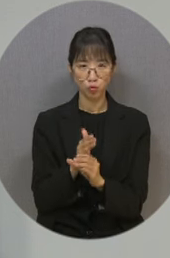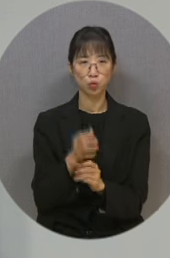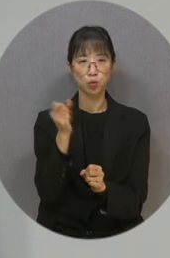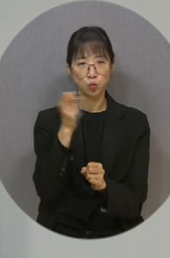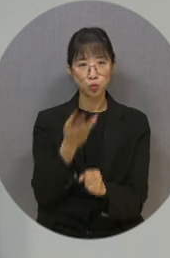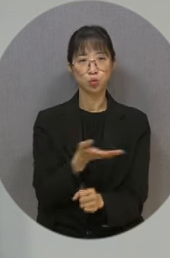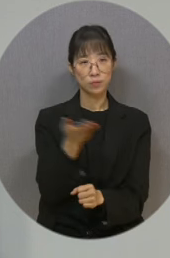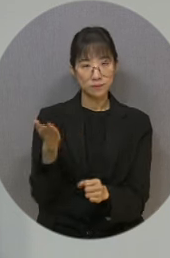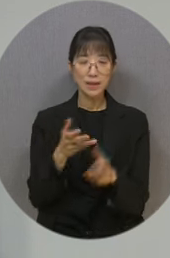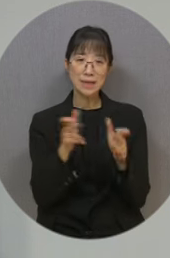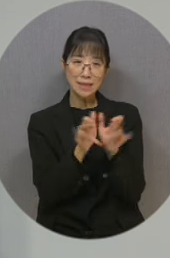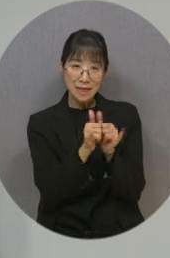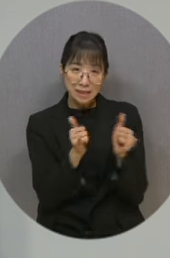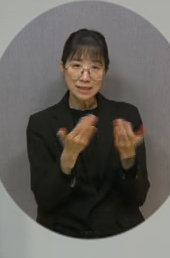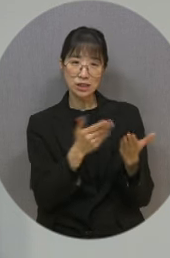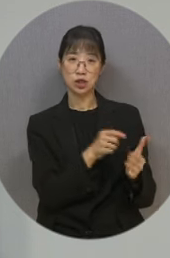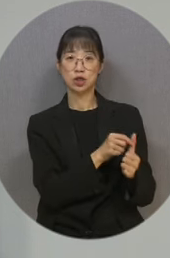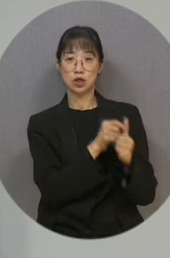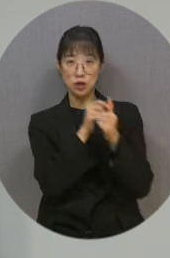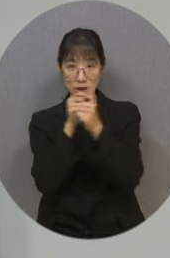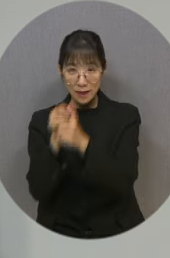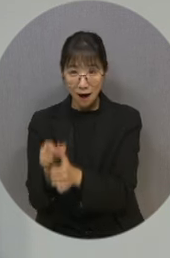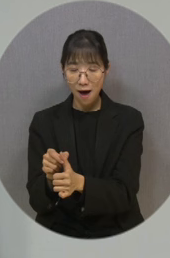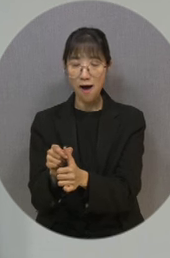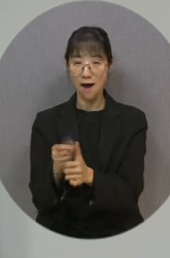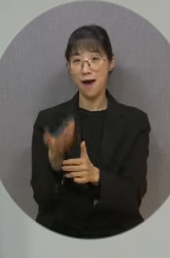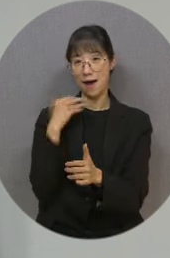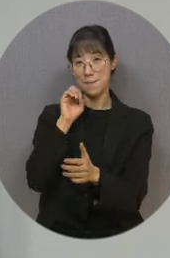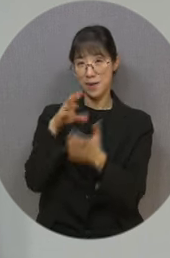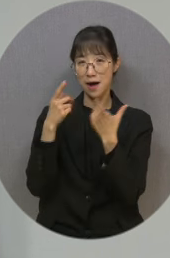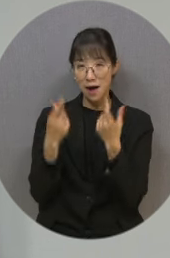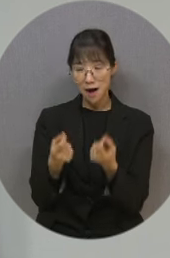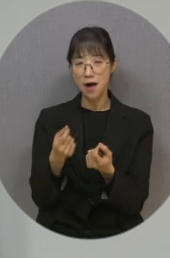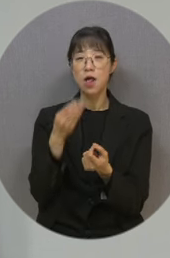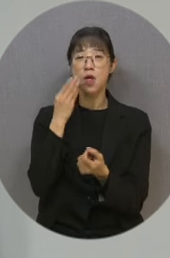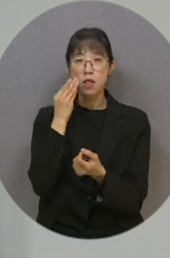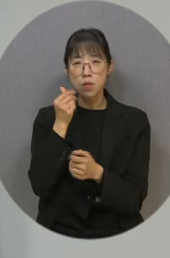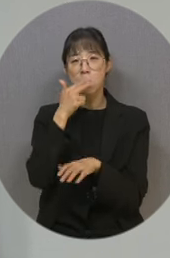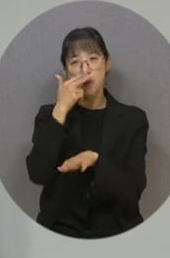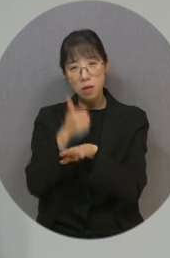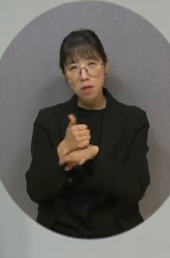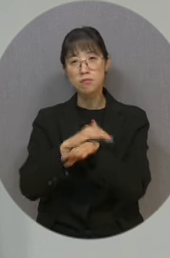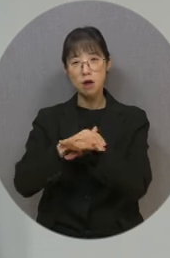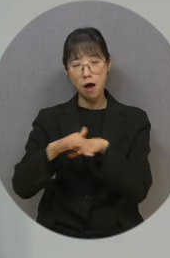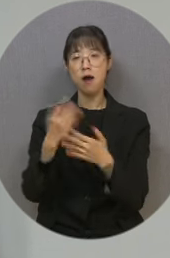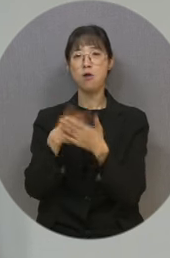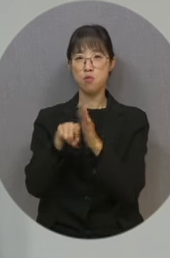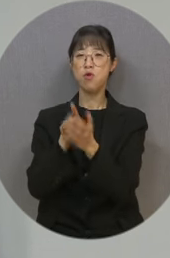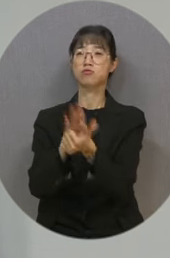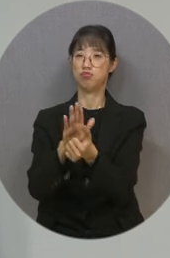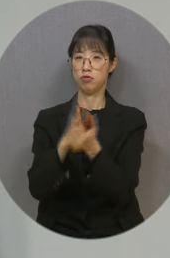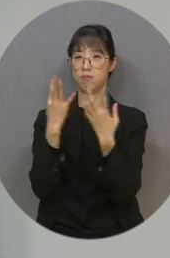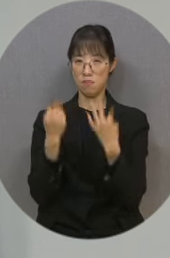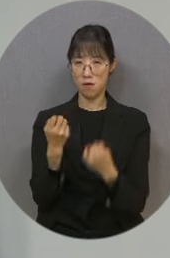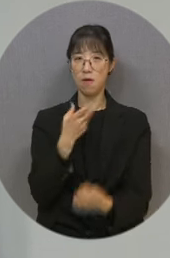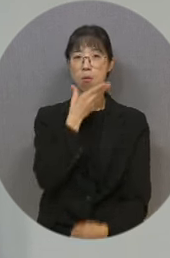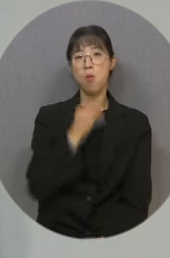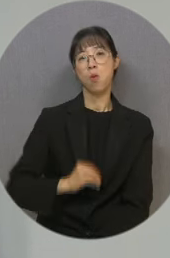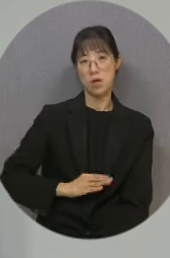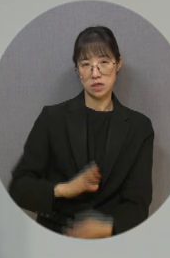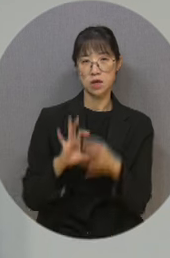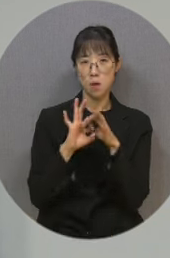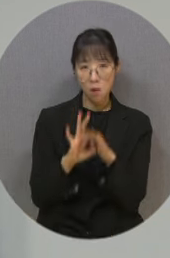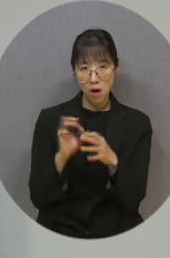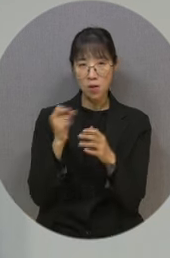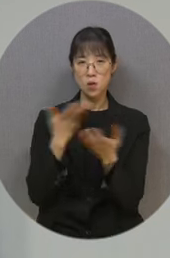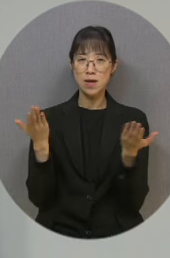그 장애인분들이 취업해서 아까 말씀드린 대로 적응을 잘할 수 있도록 고용 지원도 많이 하고 있습니다 또 복지 문제라든가